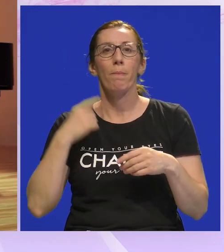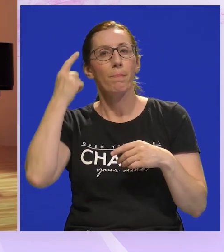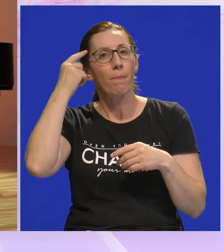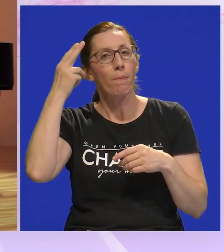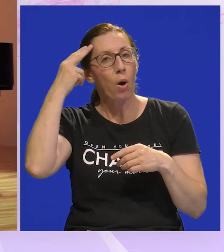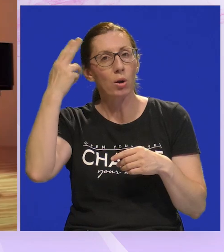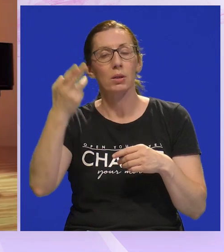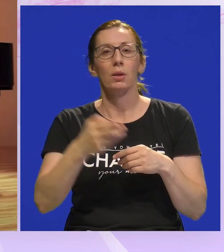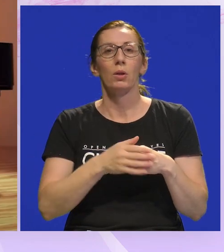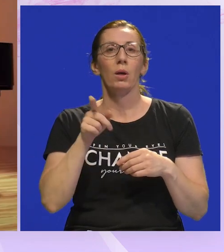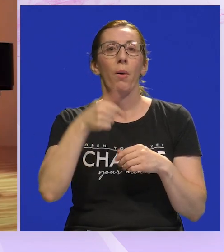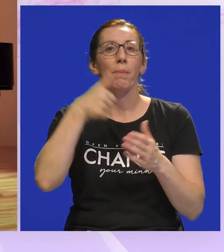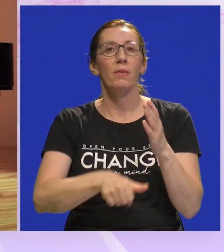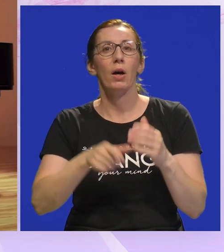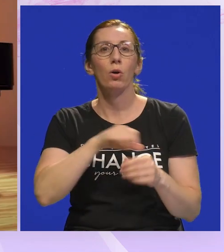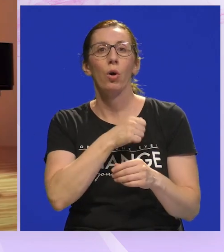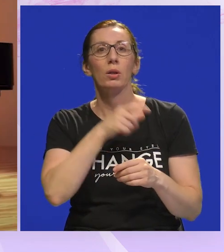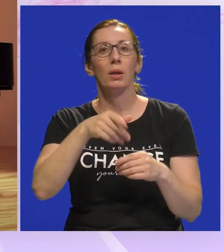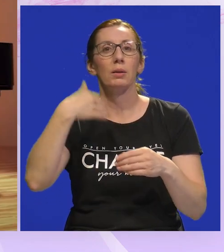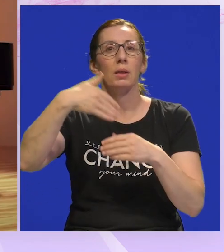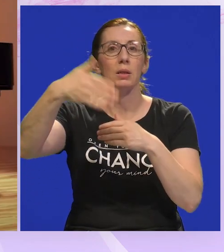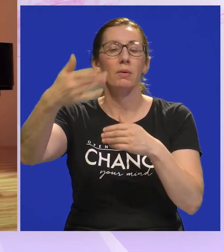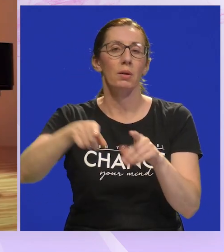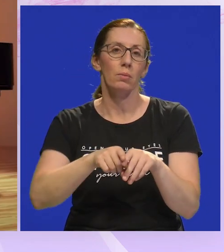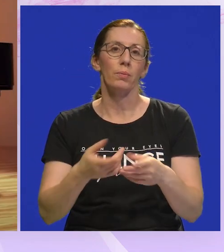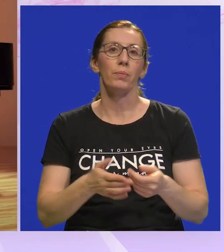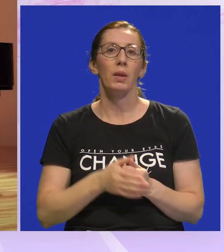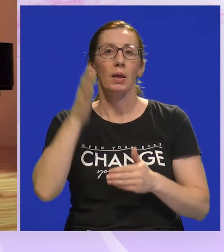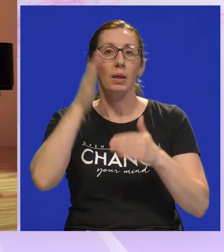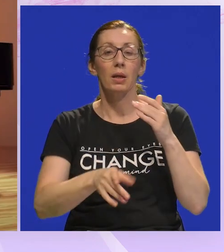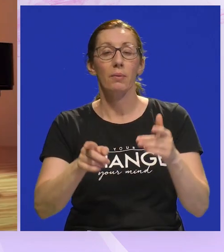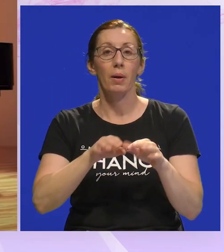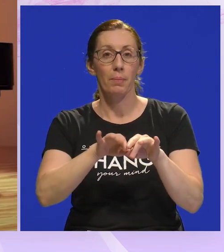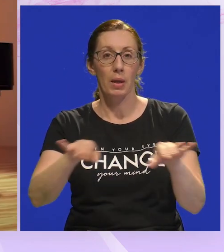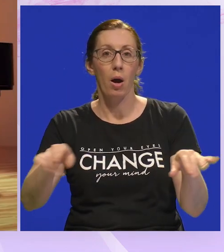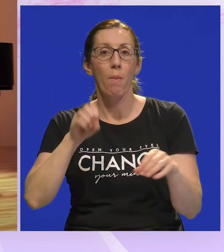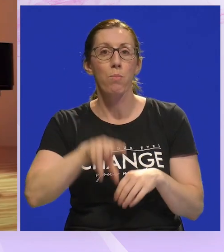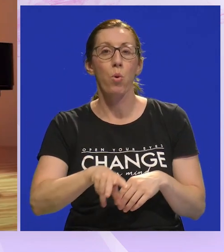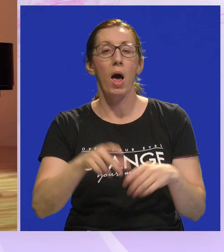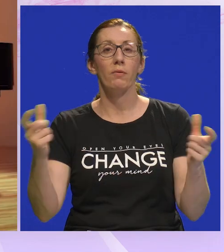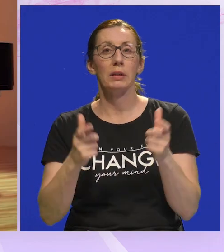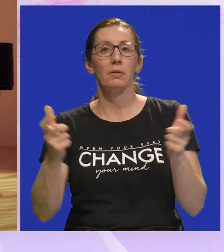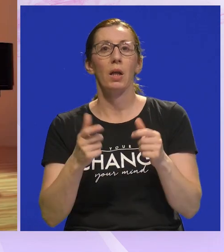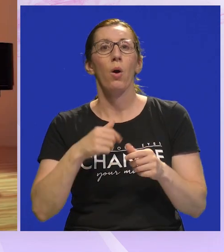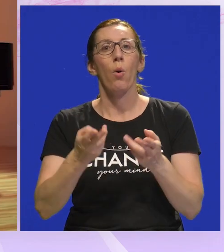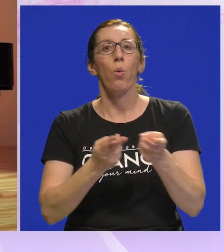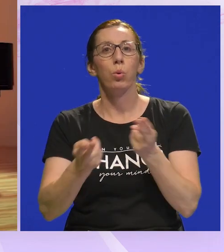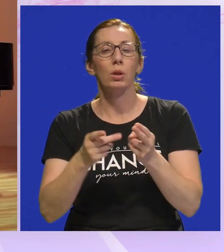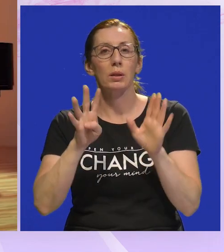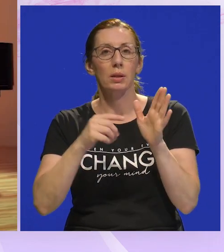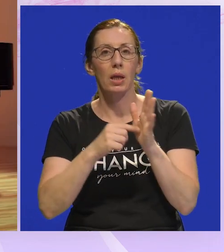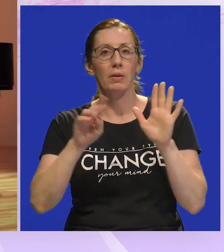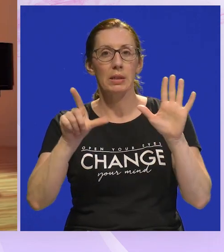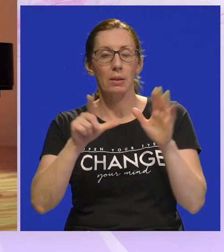te odgovornosti da ovo je samo prva godina i nastavlja se apsolutno dalje. Na završnom koncertu Piano Pula festivala